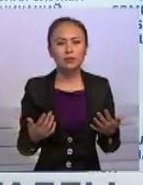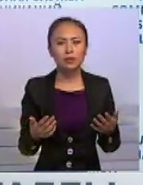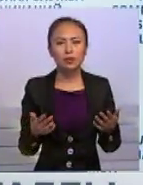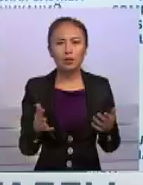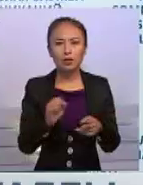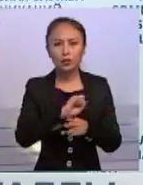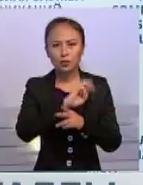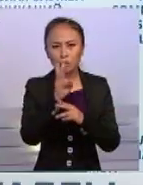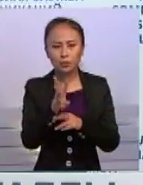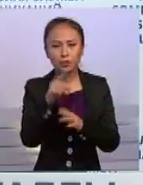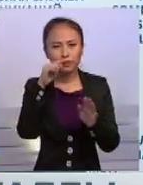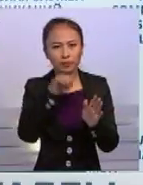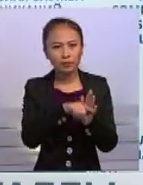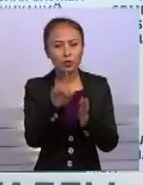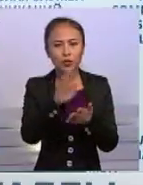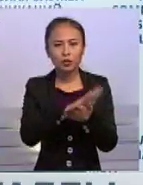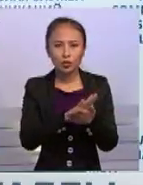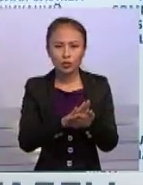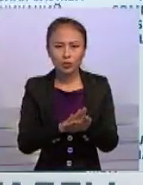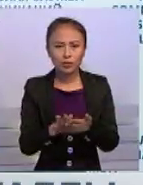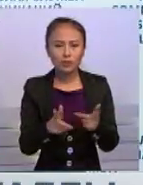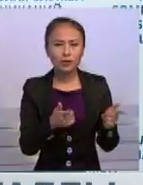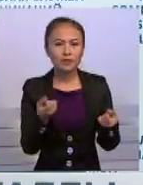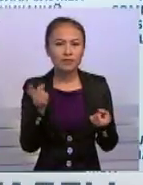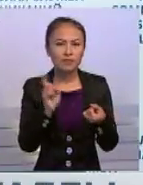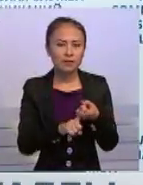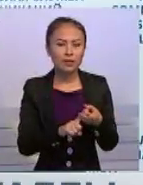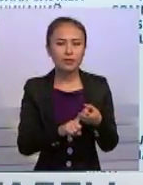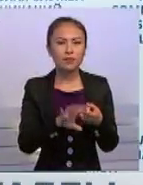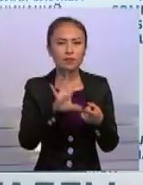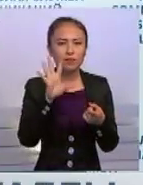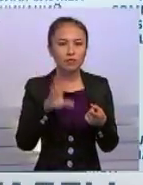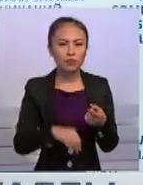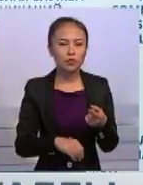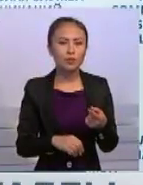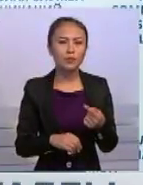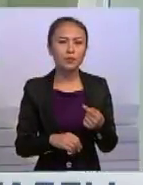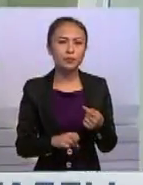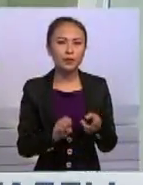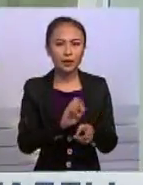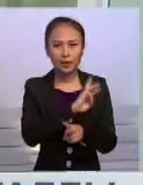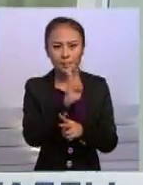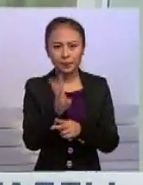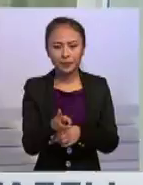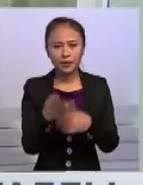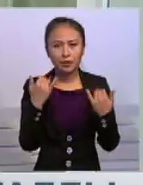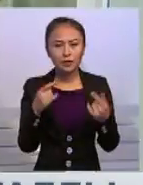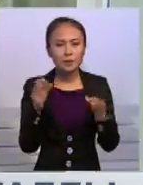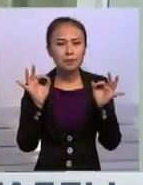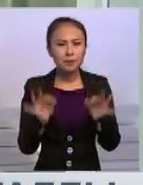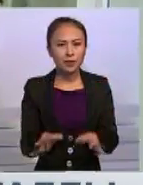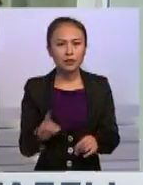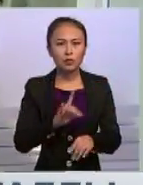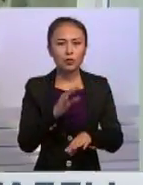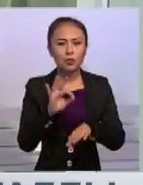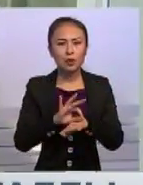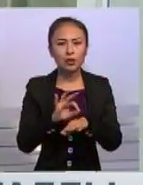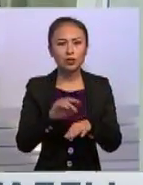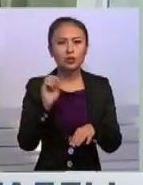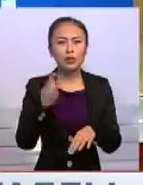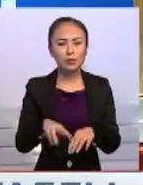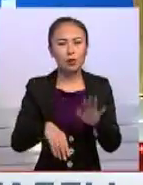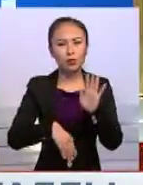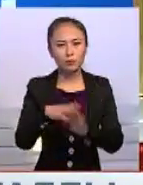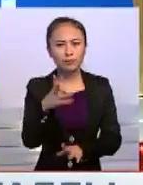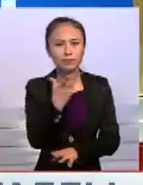оқшауланған, ішіндегі санитарлық талаптарға сай құрал жабдықтармен қамтылған. Ең дұрысы ауырып ем іздегеннен